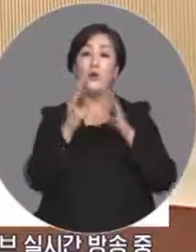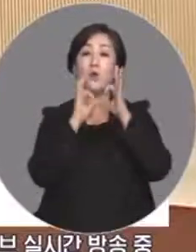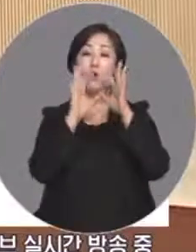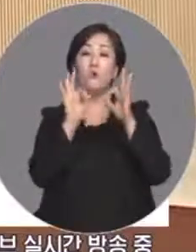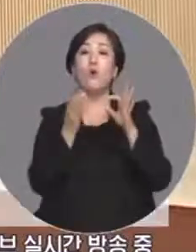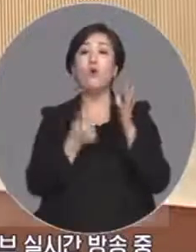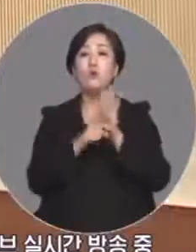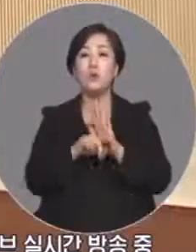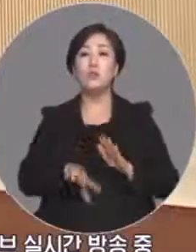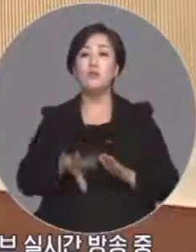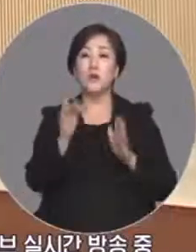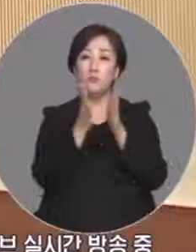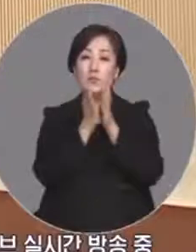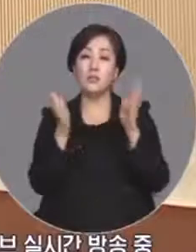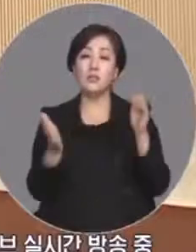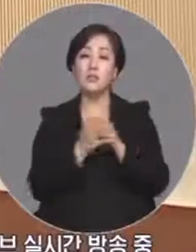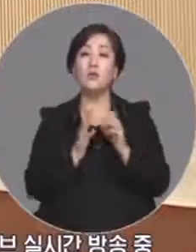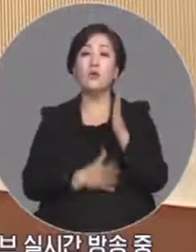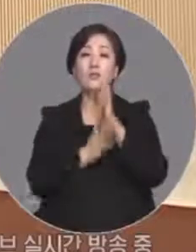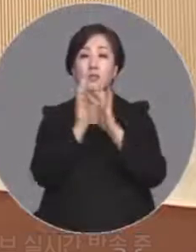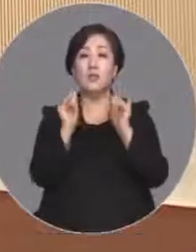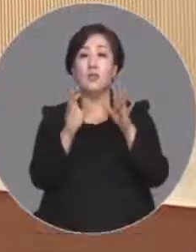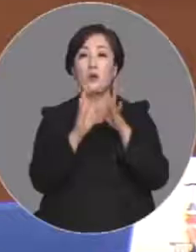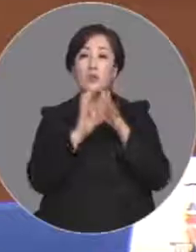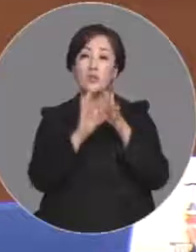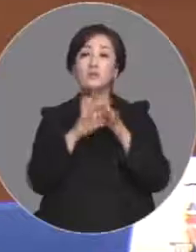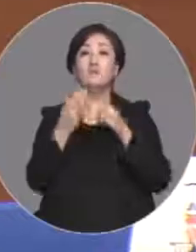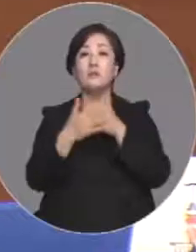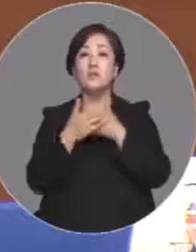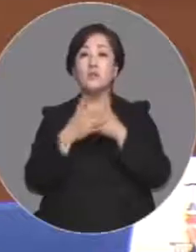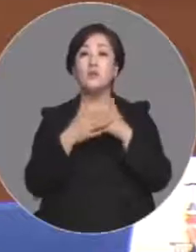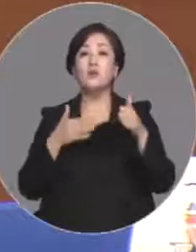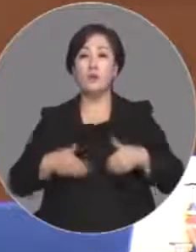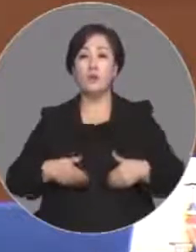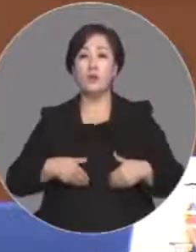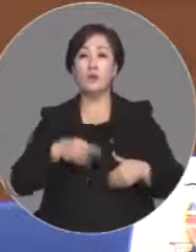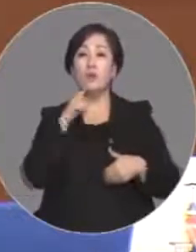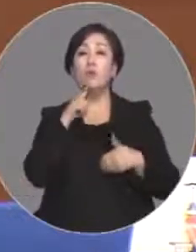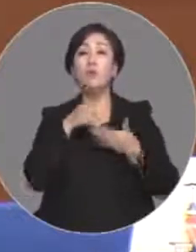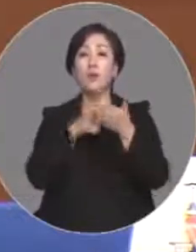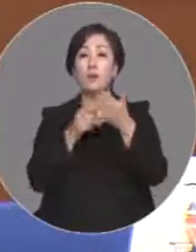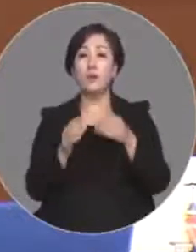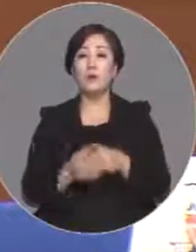무대가 될 것이라며 시민들의 관심과 지지가 필요하다고 밝혔습니다.